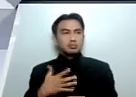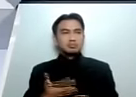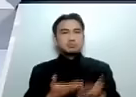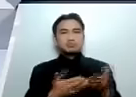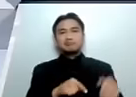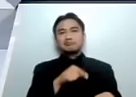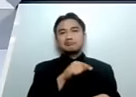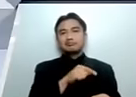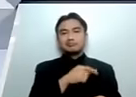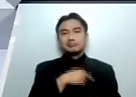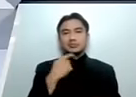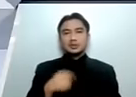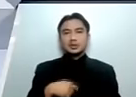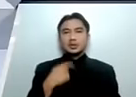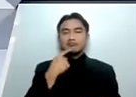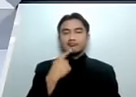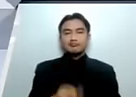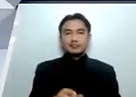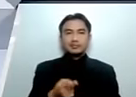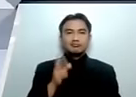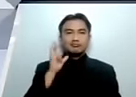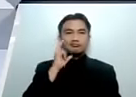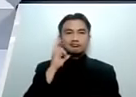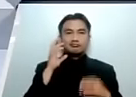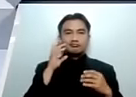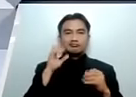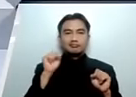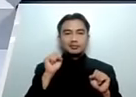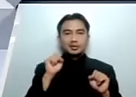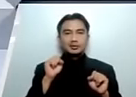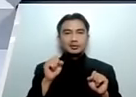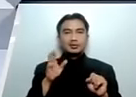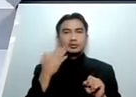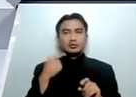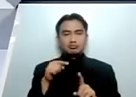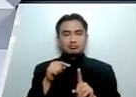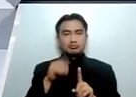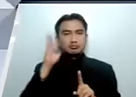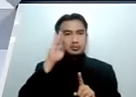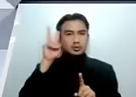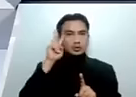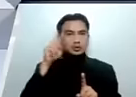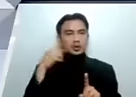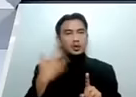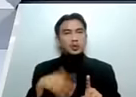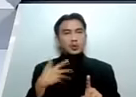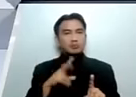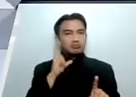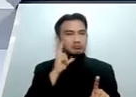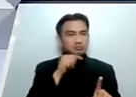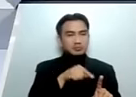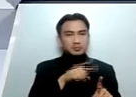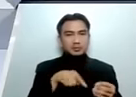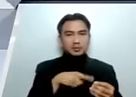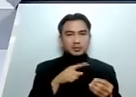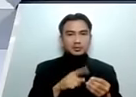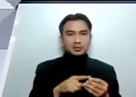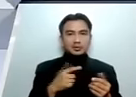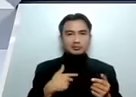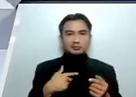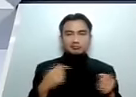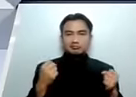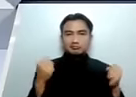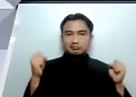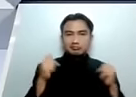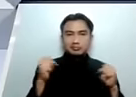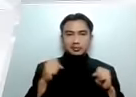Pangulong Rodrigo Duterte sa sinabi ni Pangulong Marcos na horrified siya sa umano'y gentleman's agreement na pinasok ni Duterte